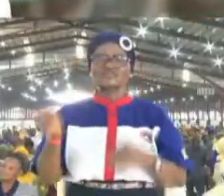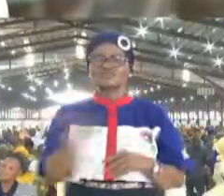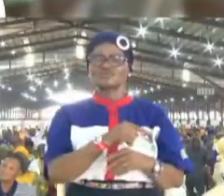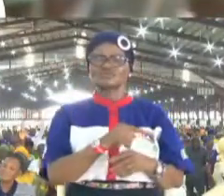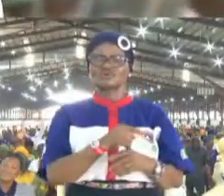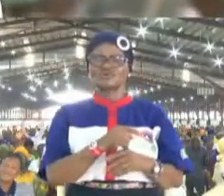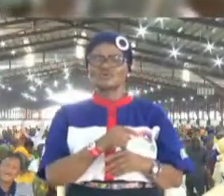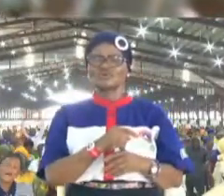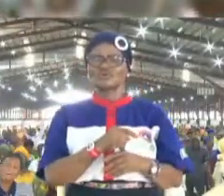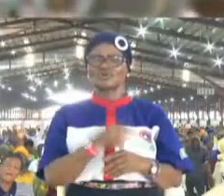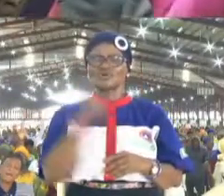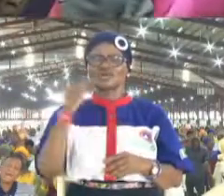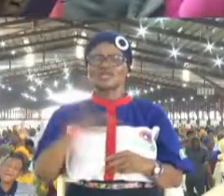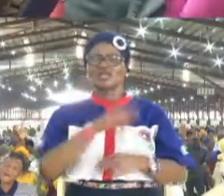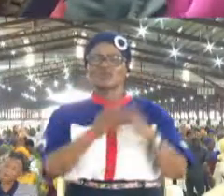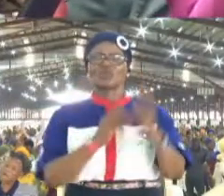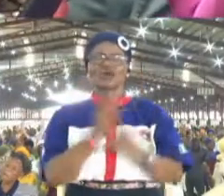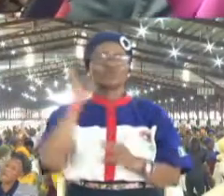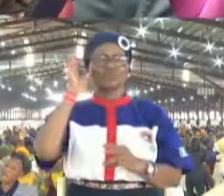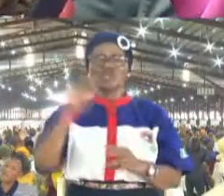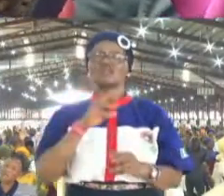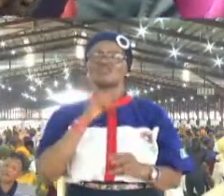Ayé ò ní yọ yín.